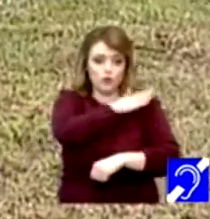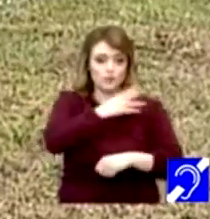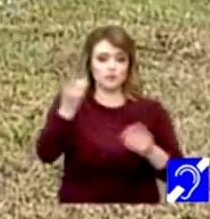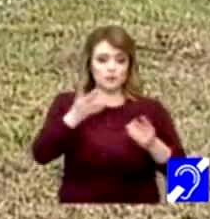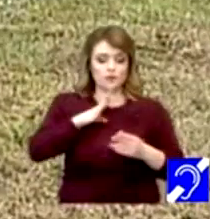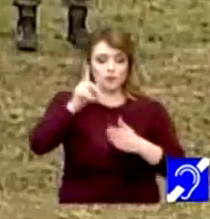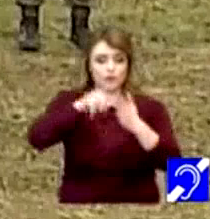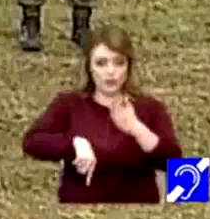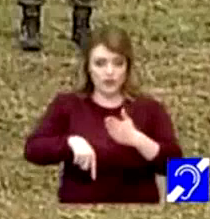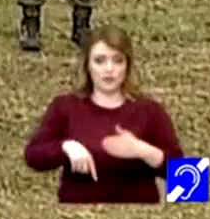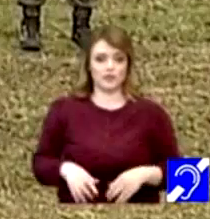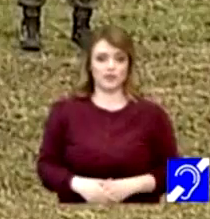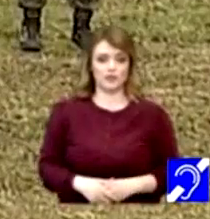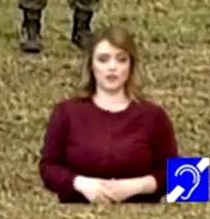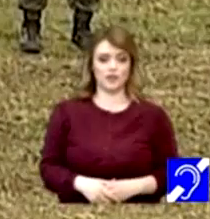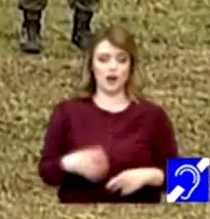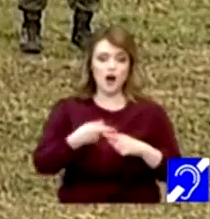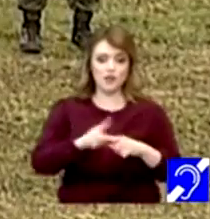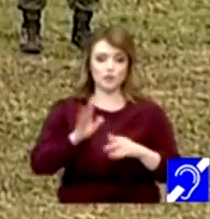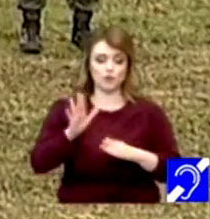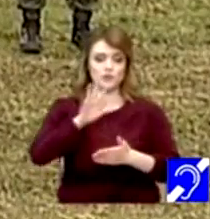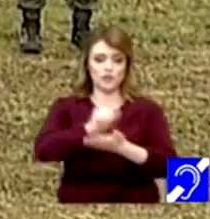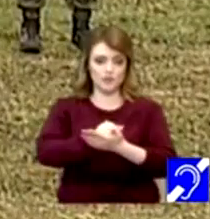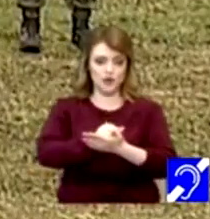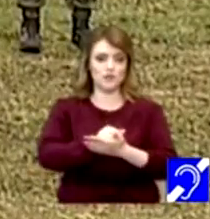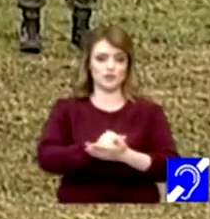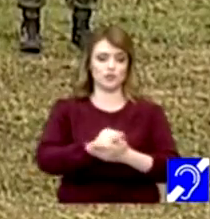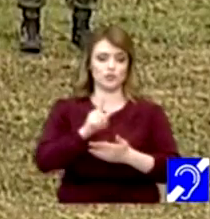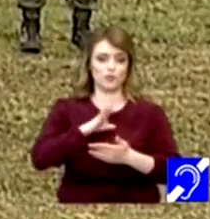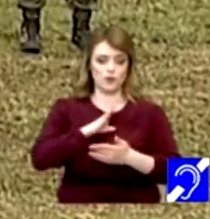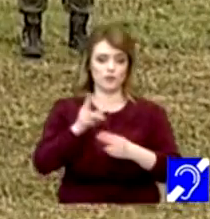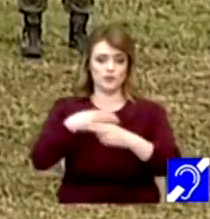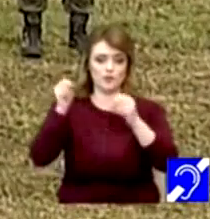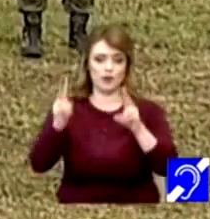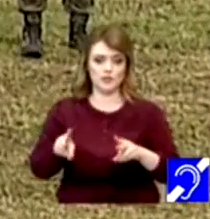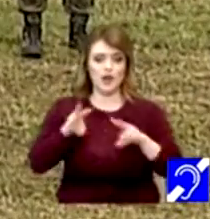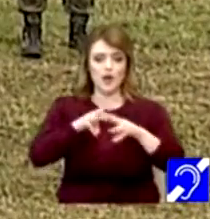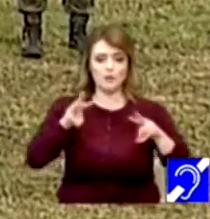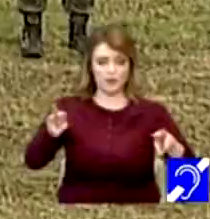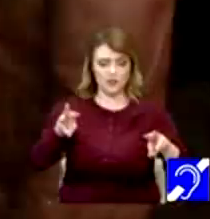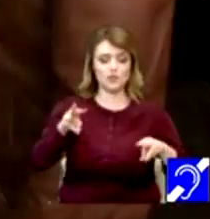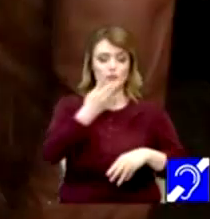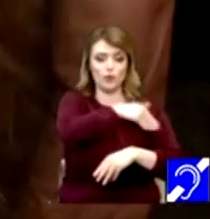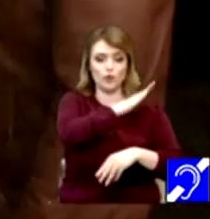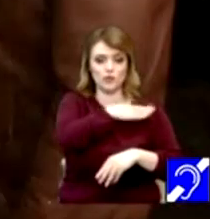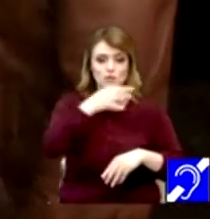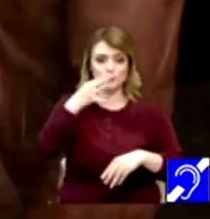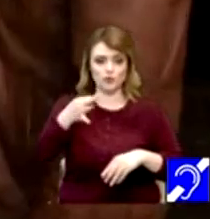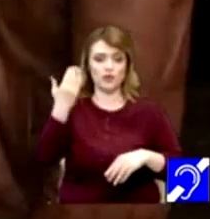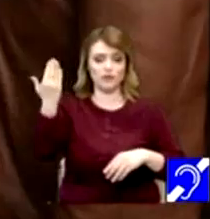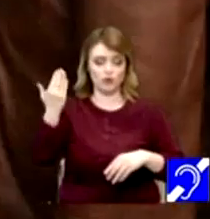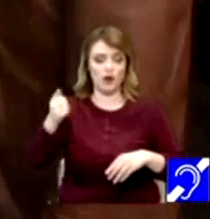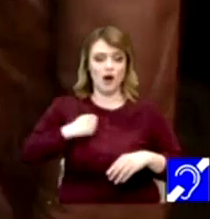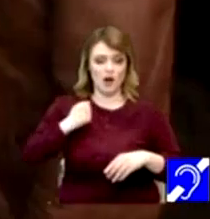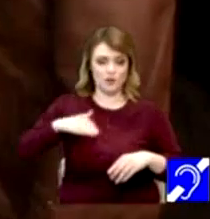musi być bezpieczna. I dzięki 18 Dywizji Zmechanizowanej jest bezpieczna. Ministrul polonez al apărării a declarat că divizia este în